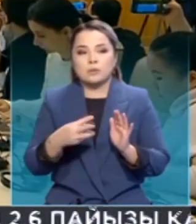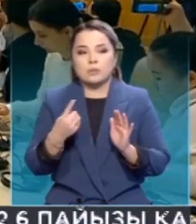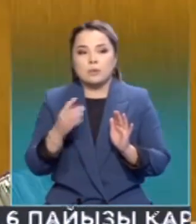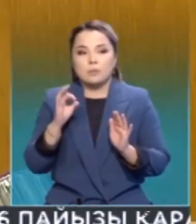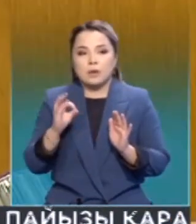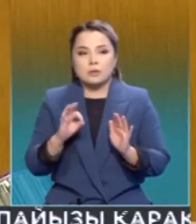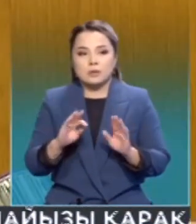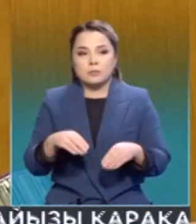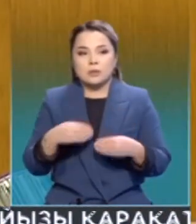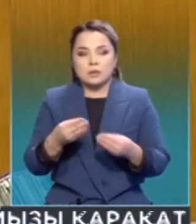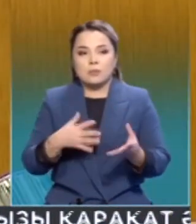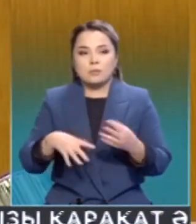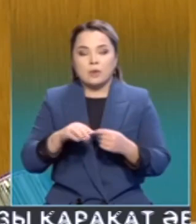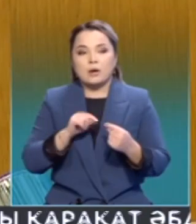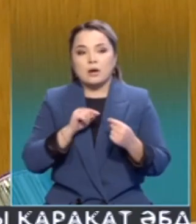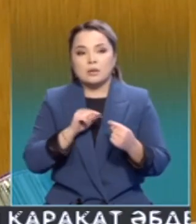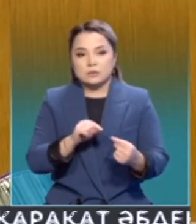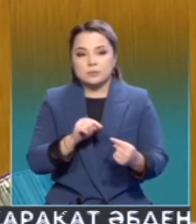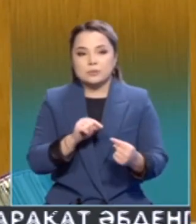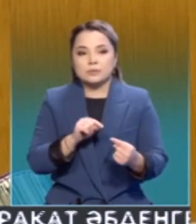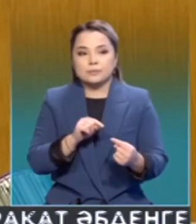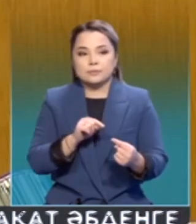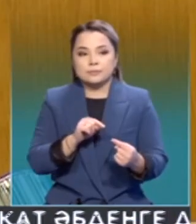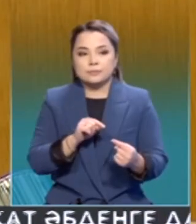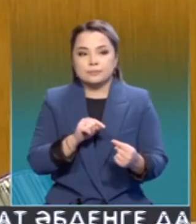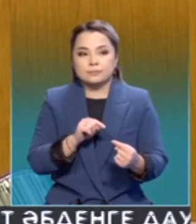81,131%. Бәріне қарсымын